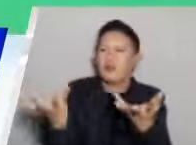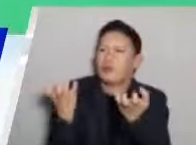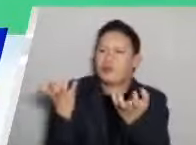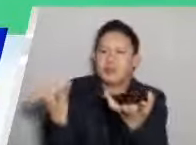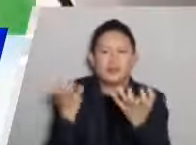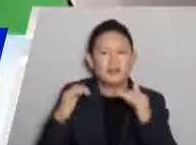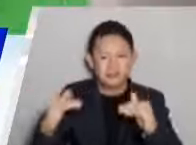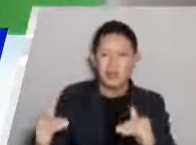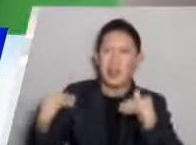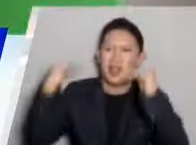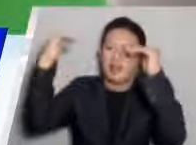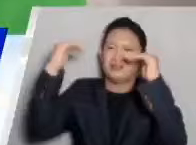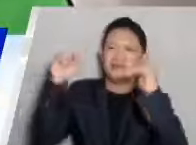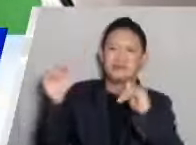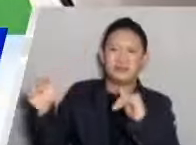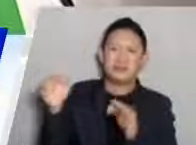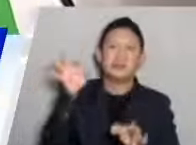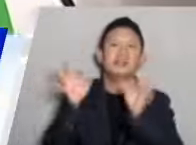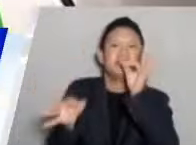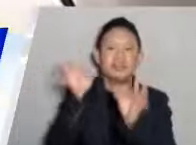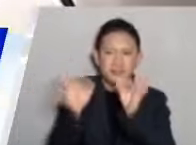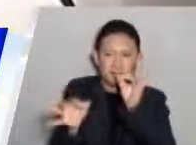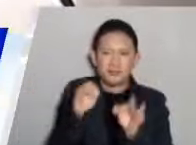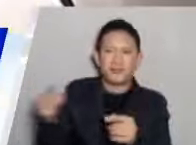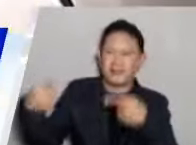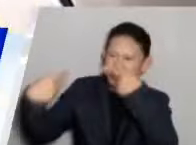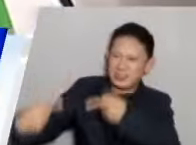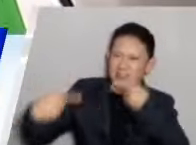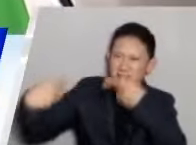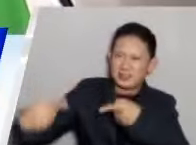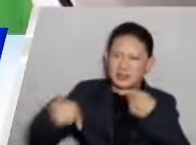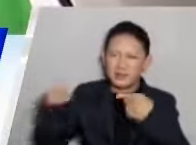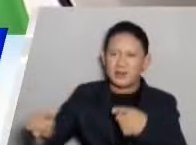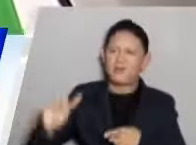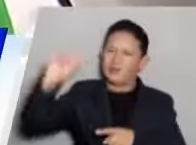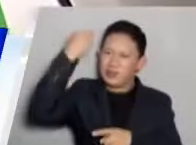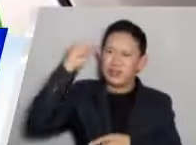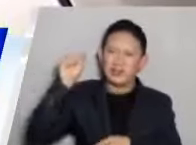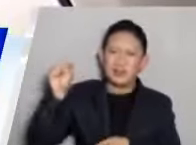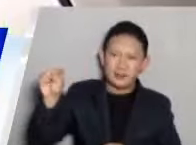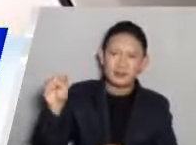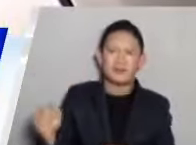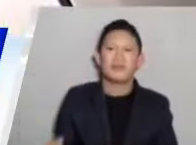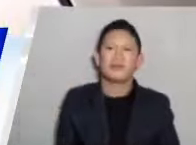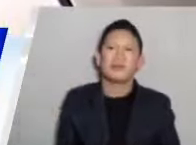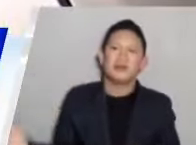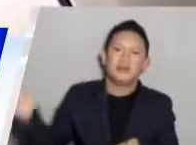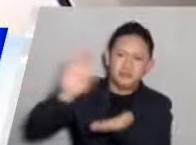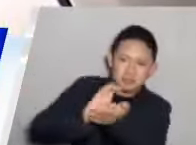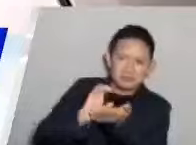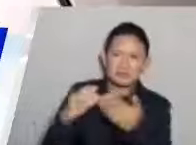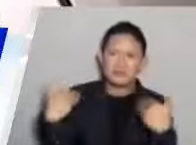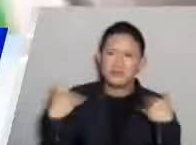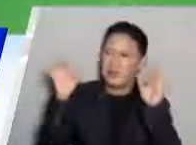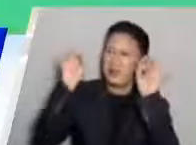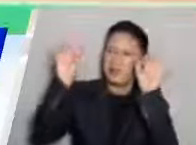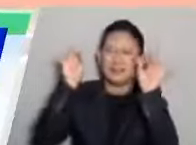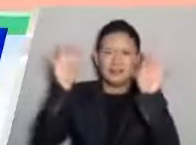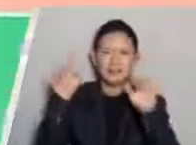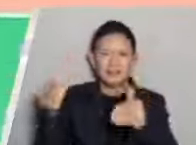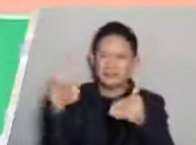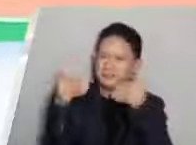ganyang 3-game series, syempre yung number 1 yung puhunan and then nag-set ka na kumbaga ng tempo for the next games.